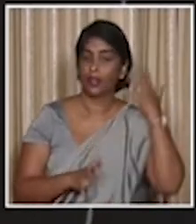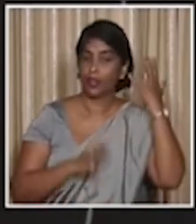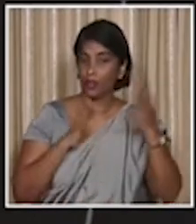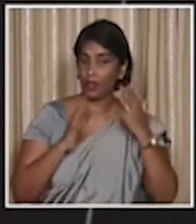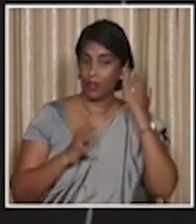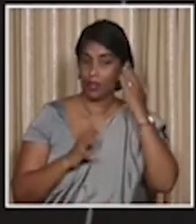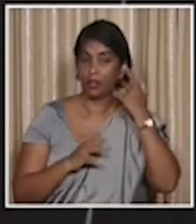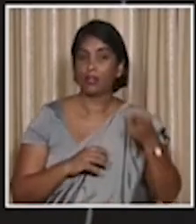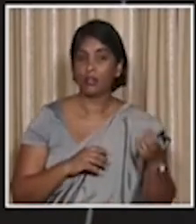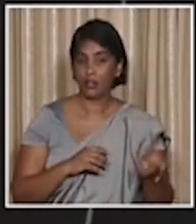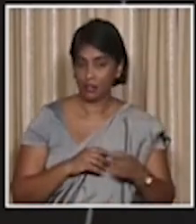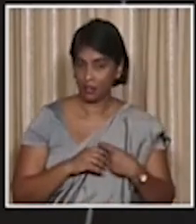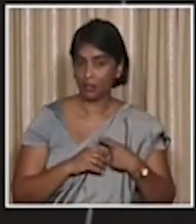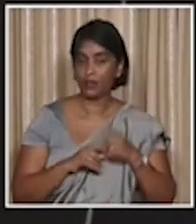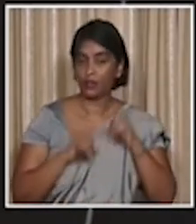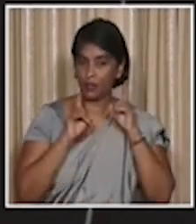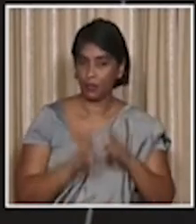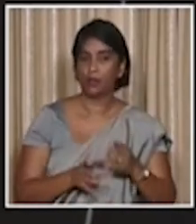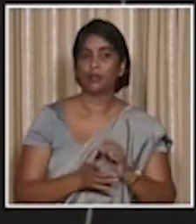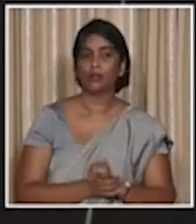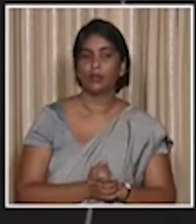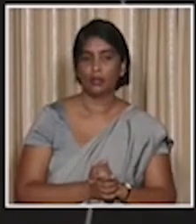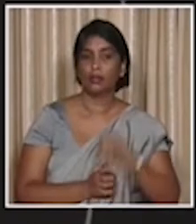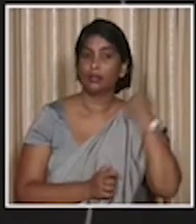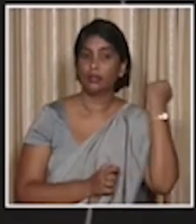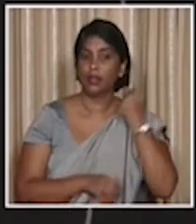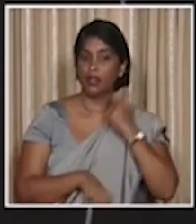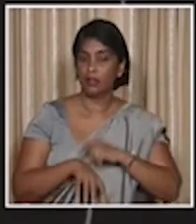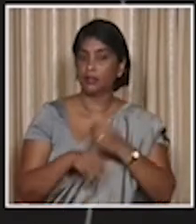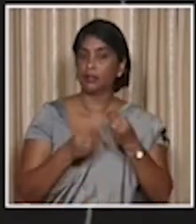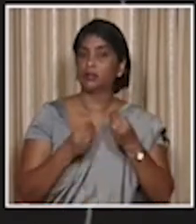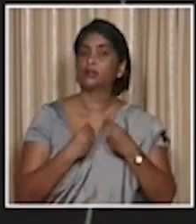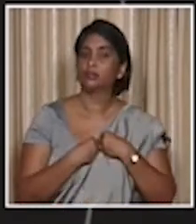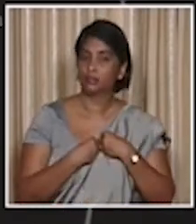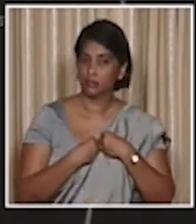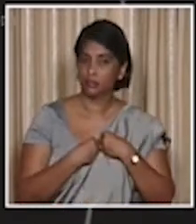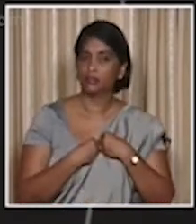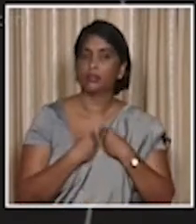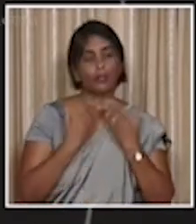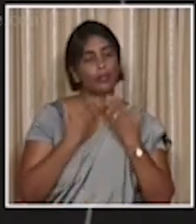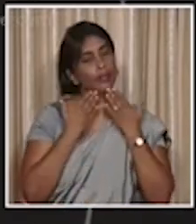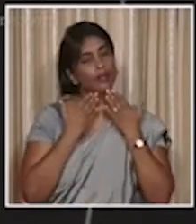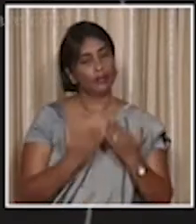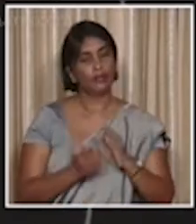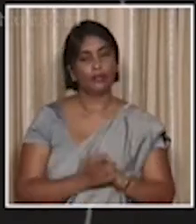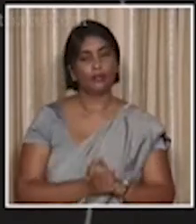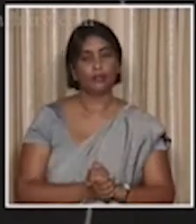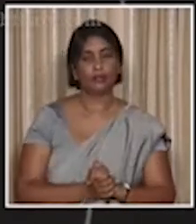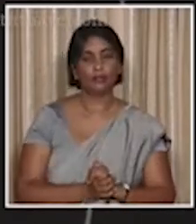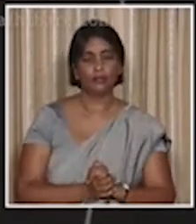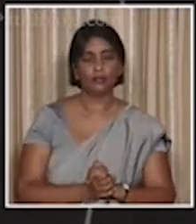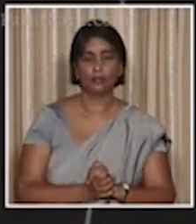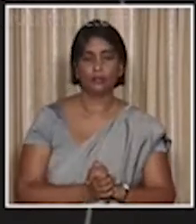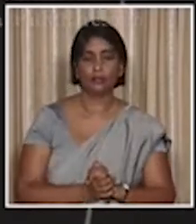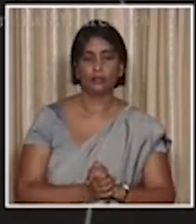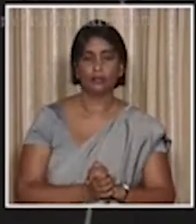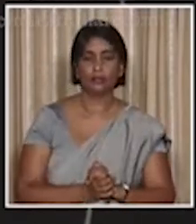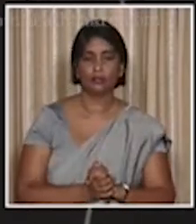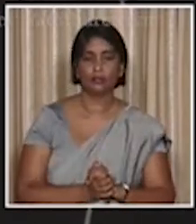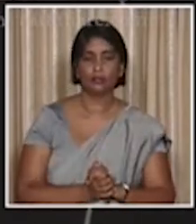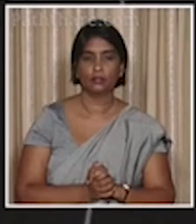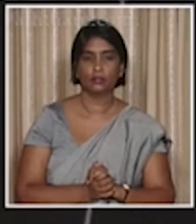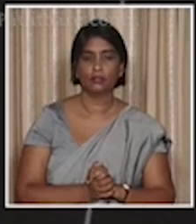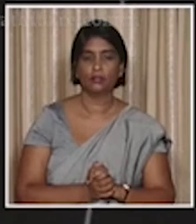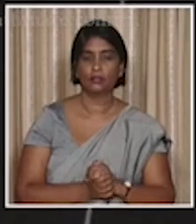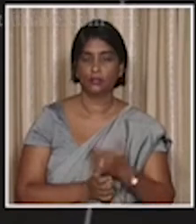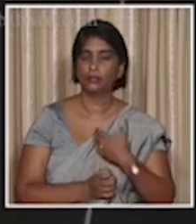Loka Kanta Dine Vage Dineka Katakaran Me Avastava Labaganin Gena Stutivanta Vena Gamang